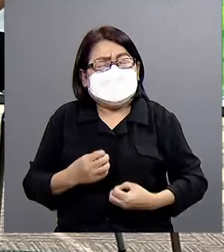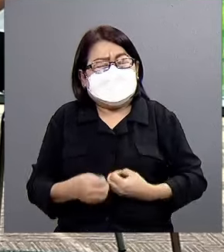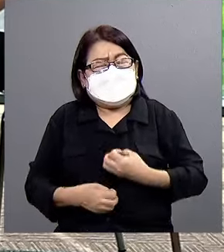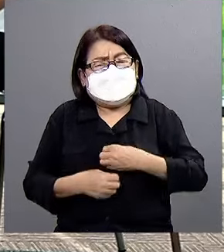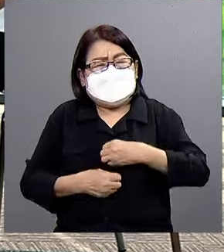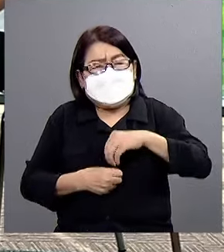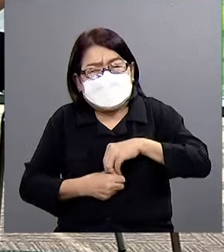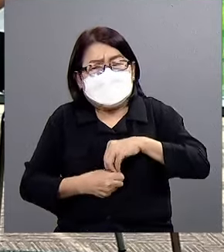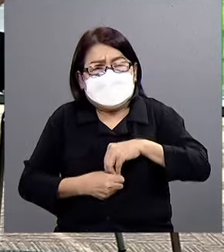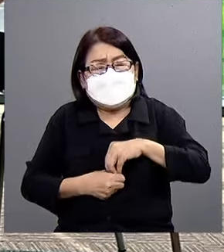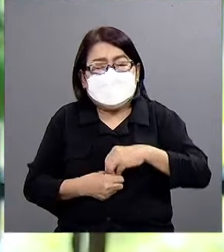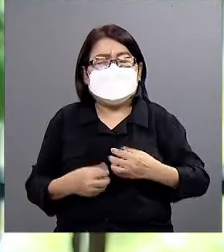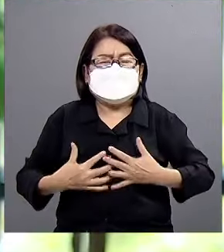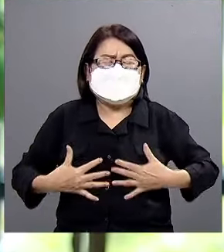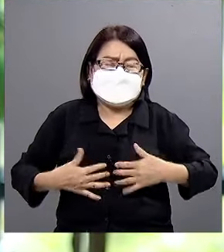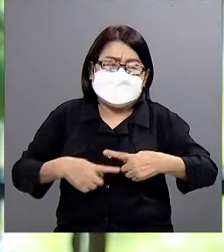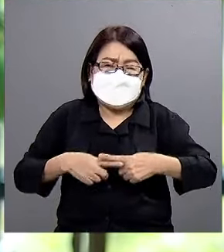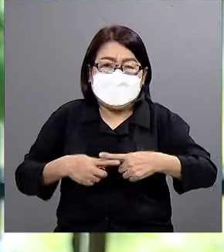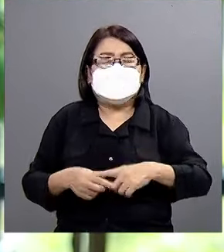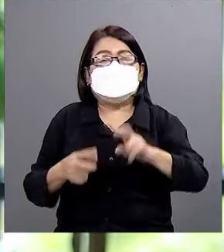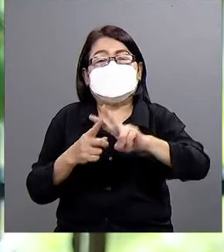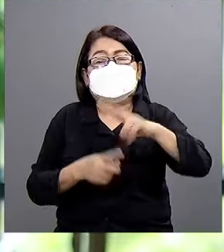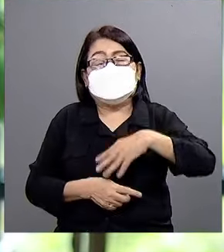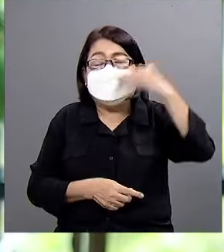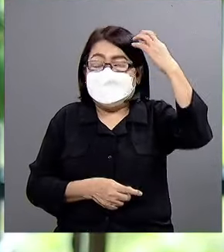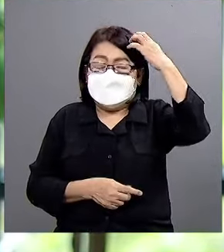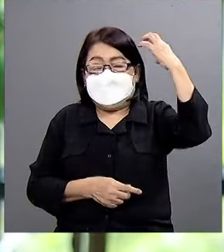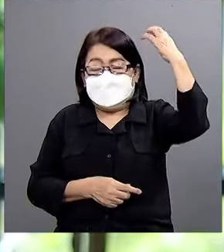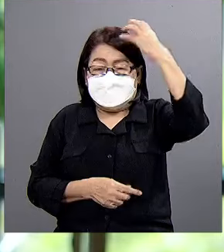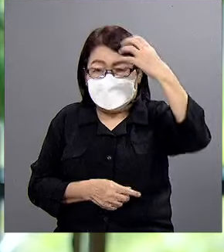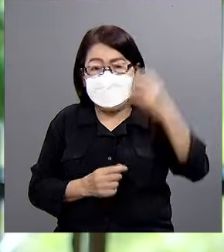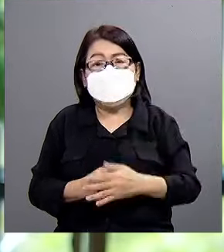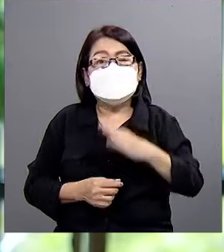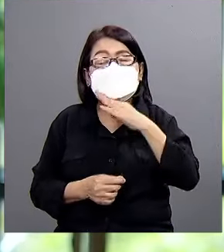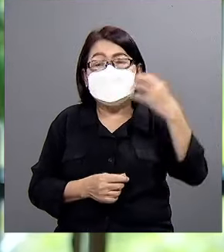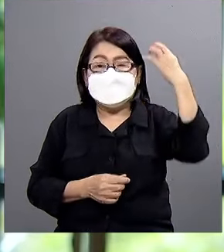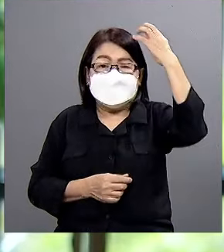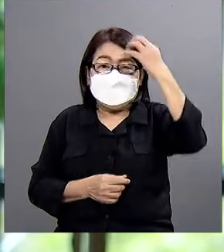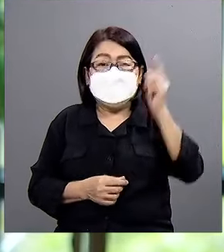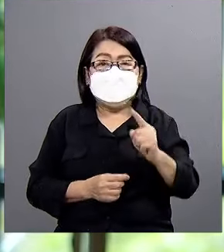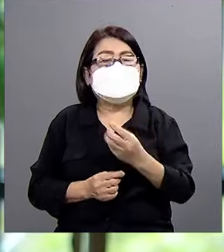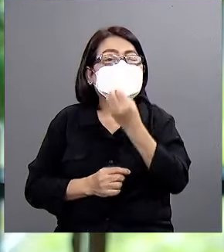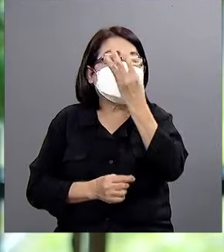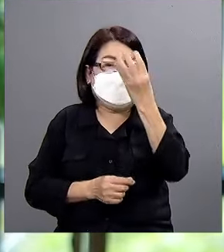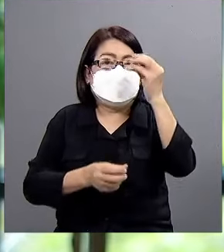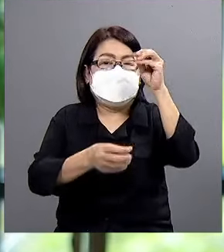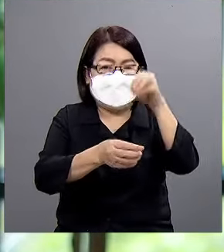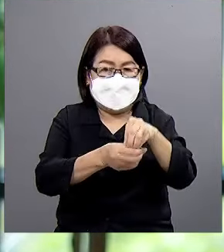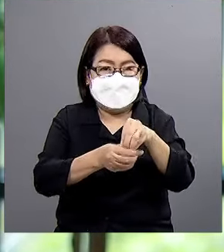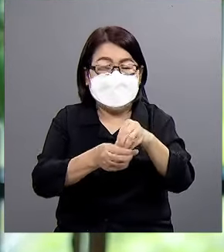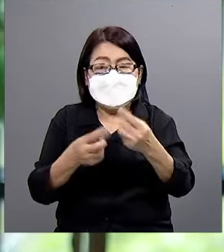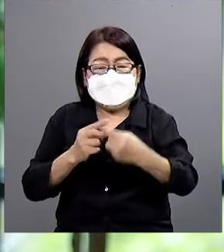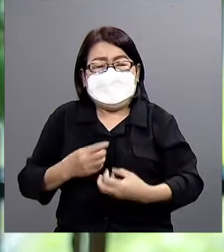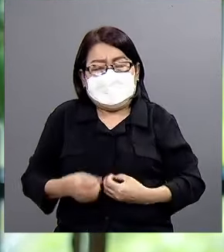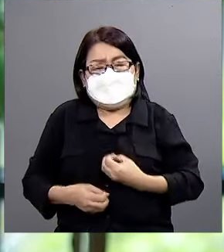วิงเวียนเพราะเลือดไปเลี้ยงด้านบนไม่พออันนั้นถ้าเกิดเป็นกลุ่มวิงเวียนเนี่ยก็จะเป็นยาหอมที่ใช้ดอกไม้เยอะแต่ถ้าเกิดจุกเสียดเนี่ยก็จะเป็นยาหอมที่ใ